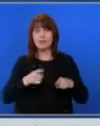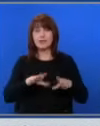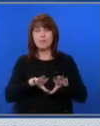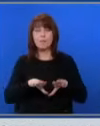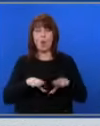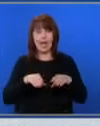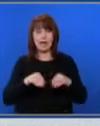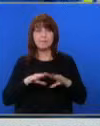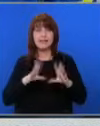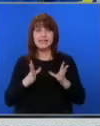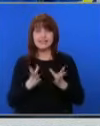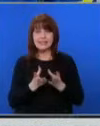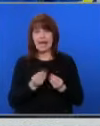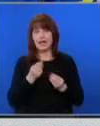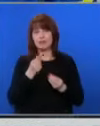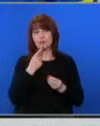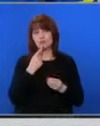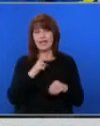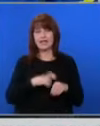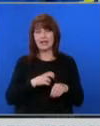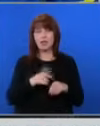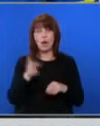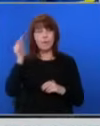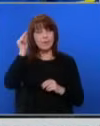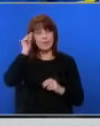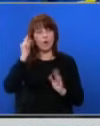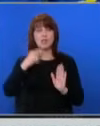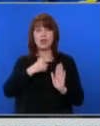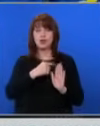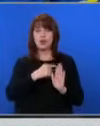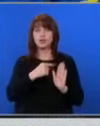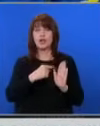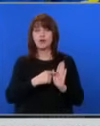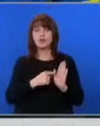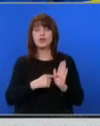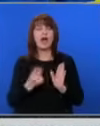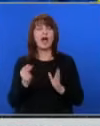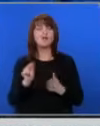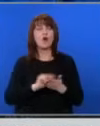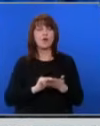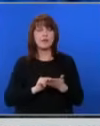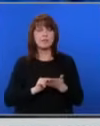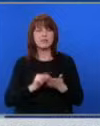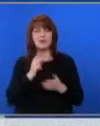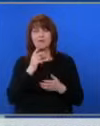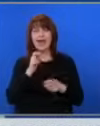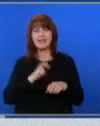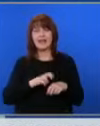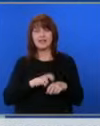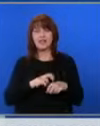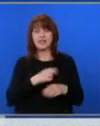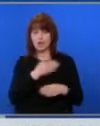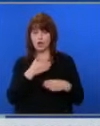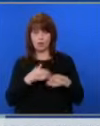със съвместната декларация. Денков припомни точка по точка какво беше вписано в съвместната декларация. До